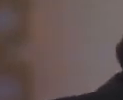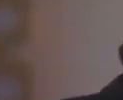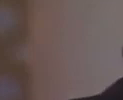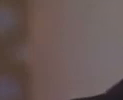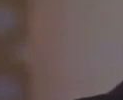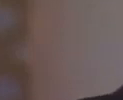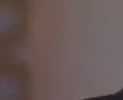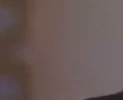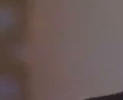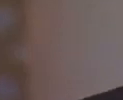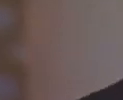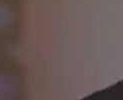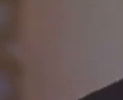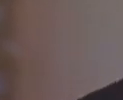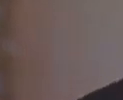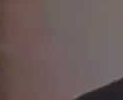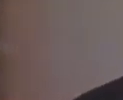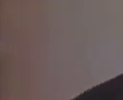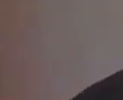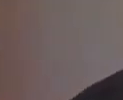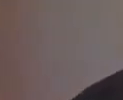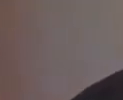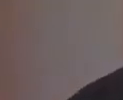मितवा मान